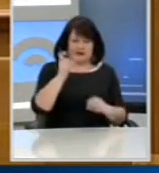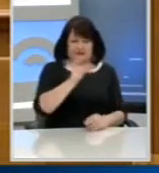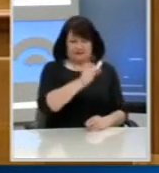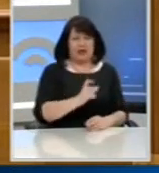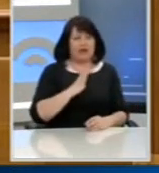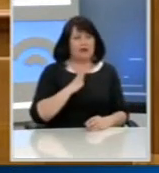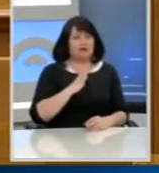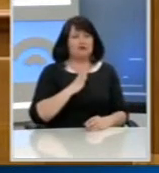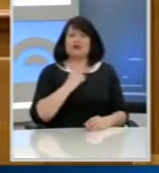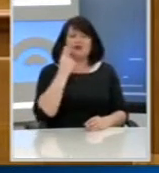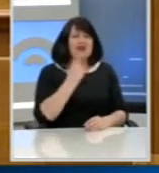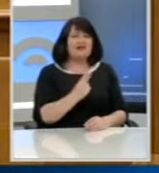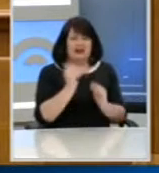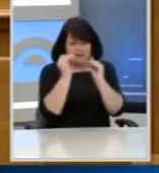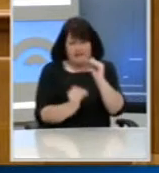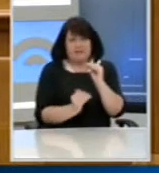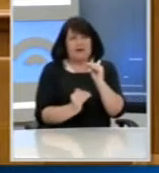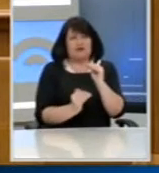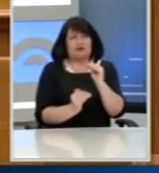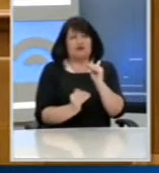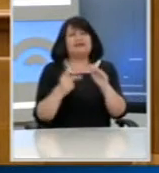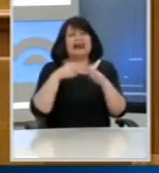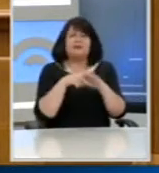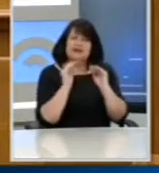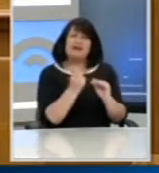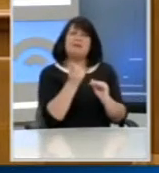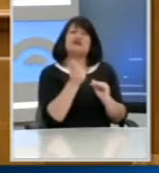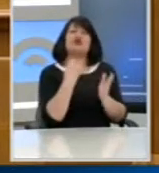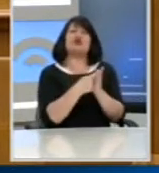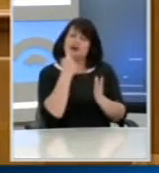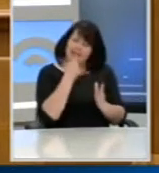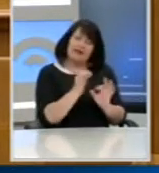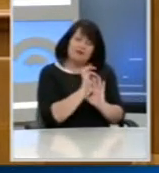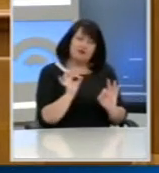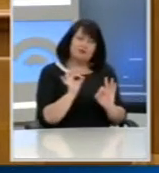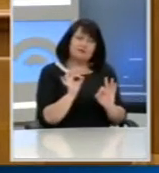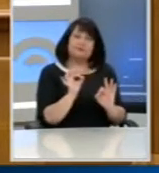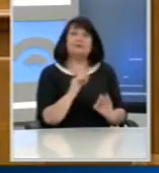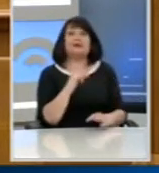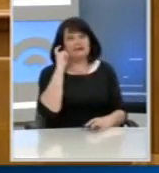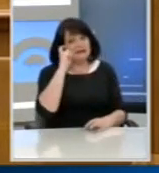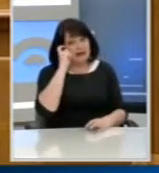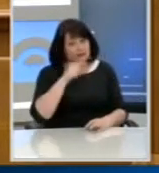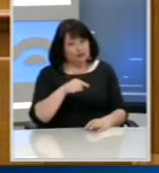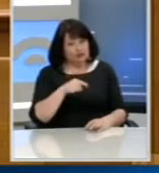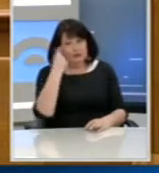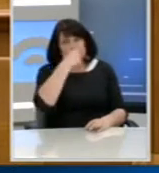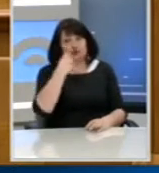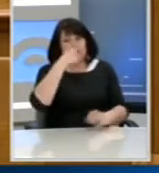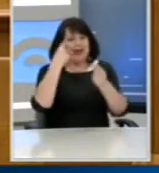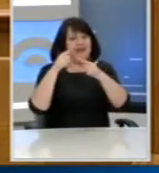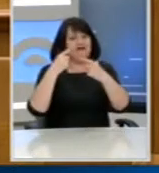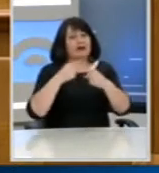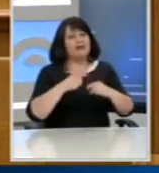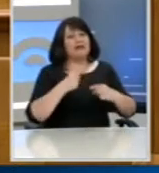δει να καταβάλλονται μειωμένες αποδοχές στο τραπεζικό του λογαριασμό. Δεδομένου, ωστόσο, ότι οι προαναφερόμενες προσωπικές διαφορές αφορούν κυρίως